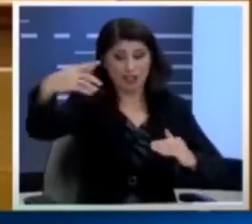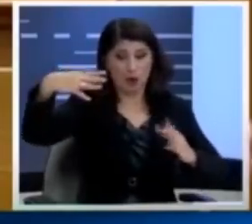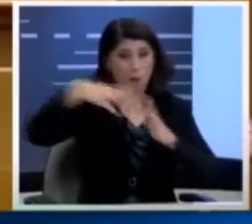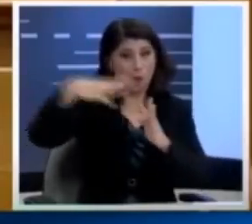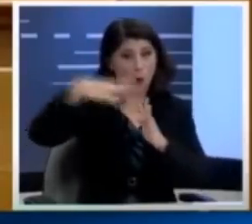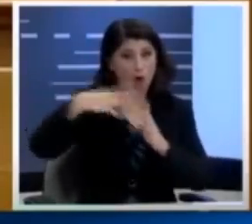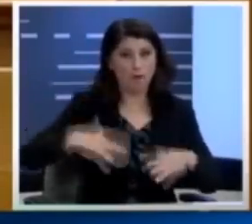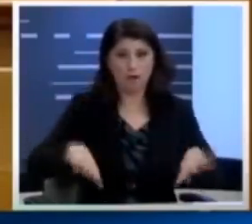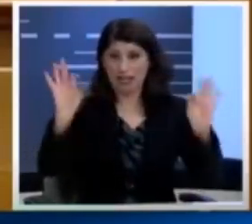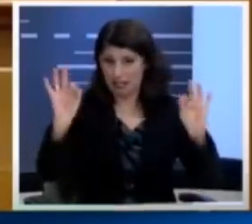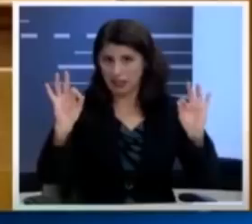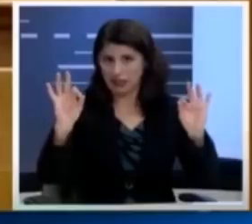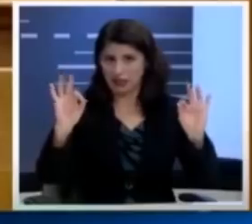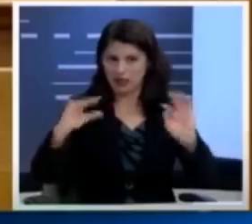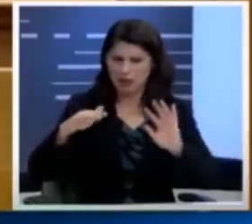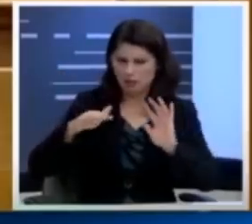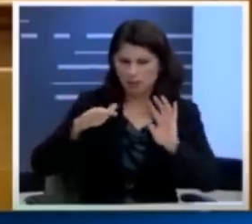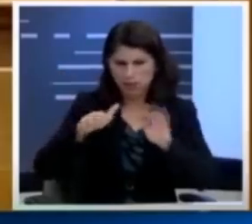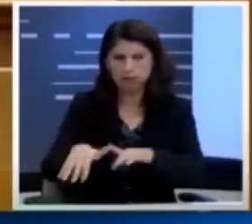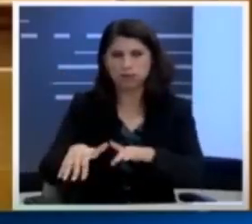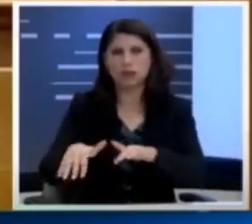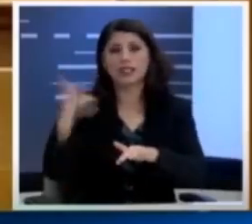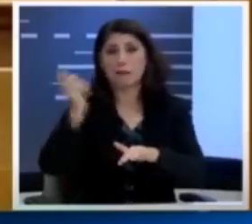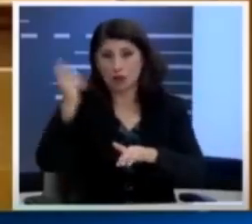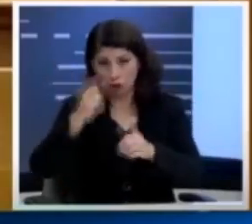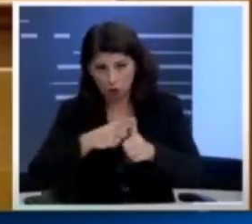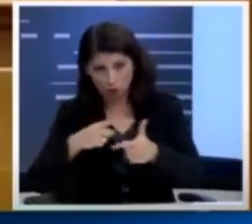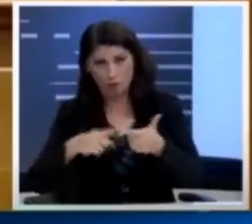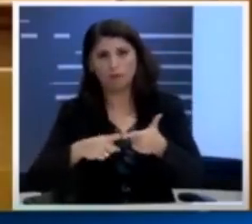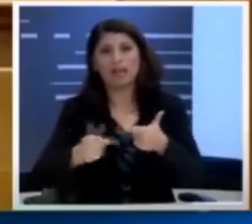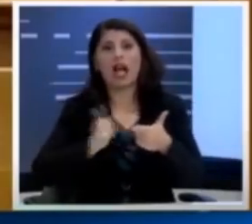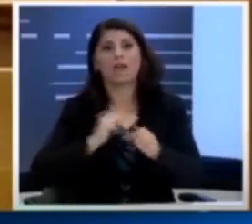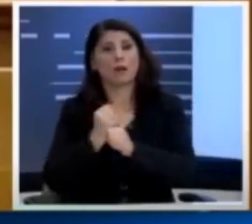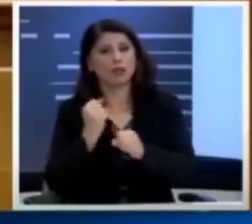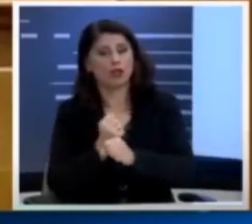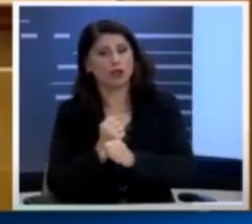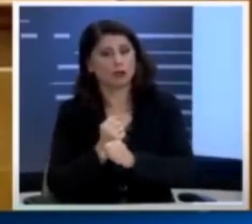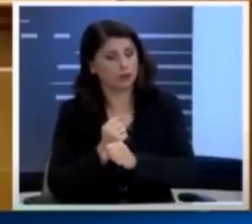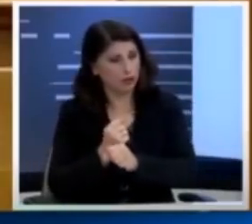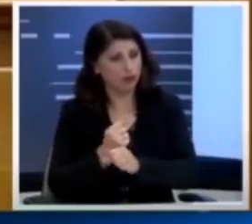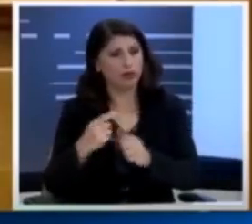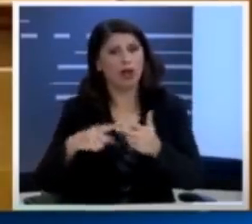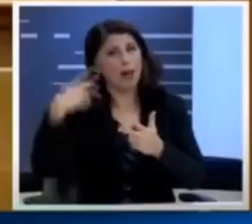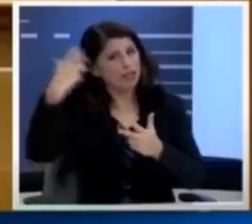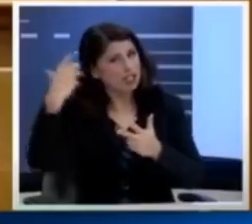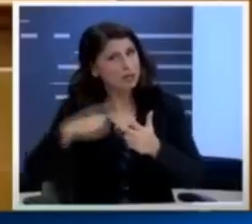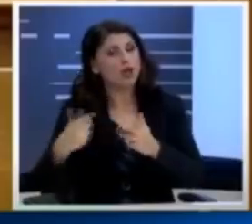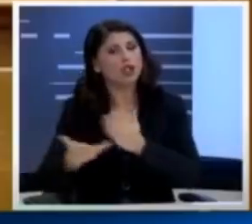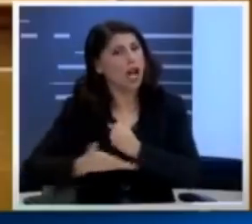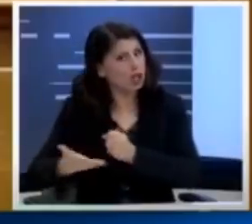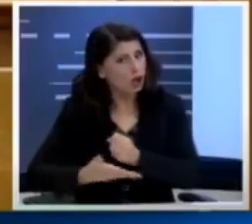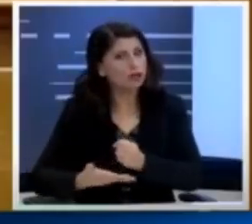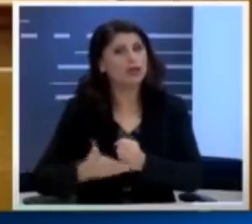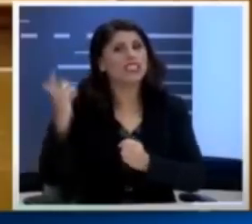που έχει εξαπολύσει, επιτίθεται και σε μισθωτούς και σε αυτοαπασχολούμενους επαγγελματίες, επιστήμονες,